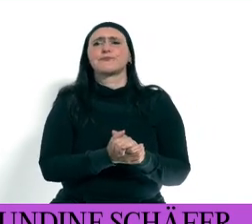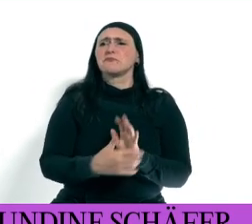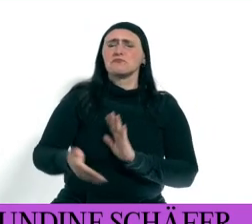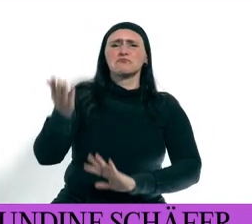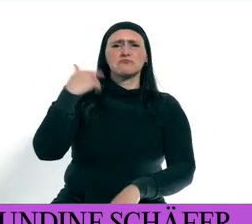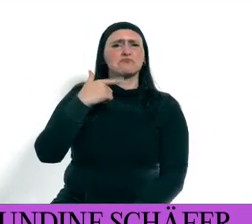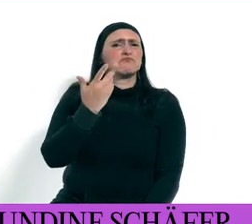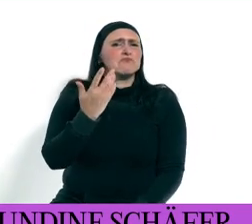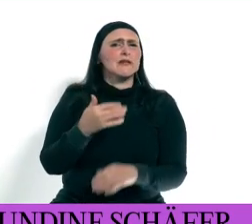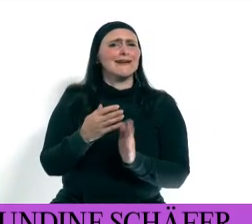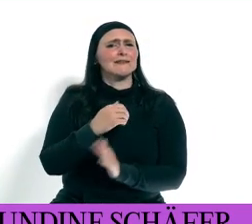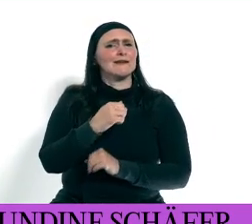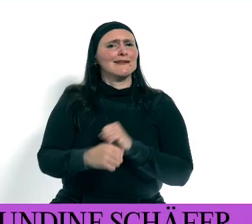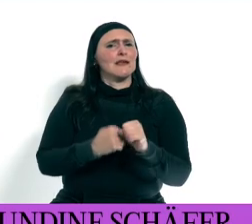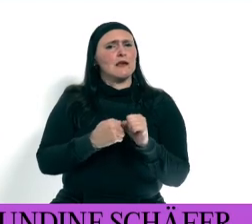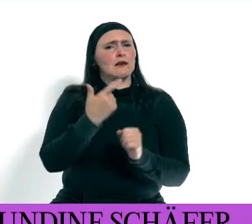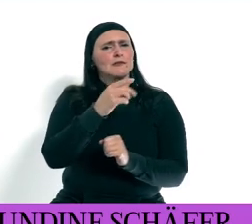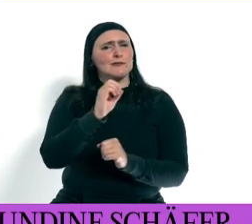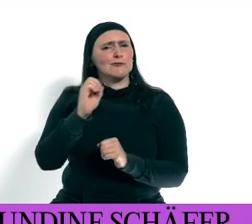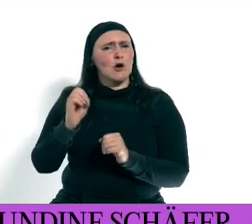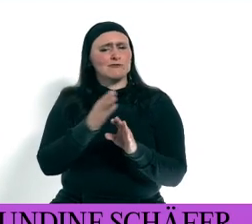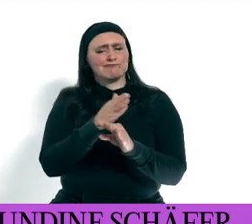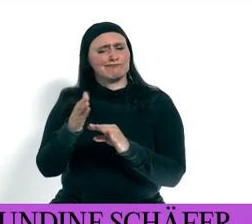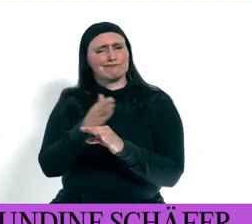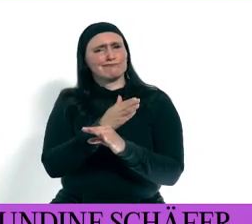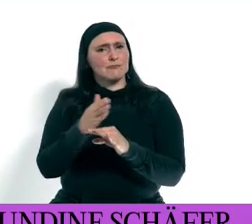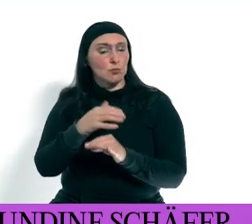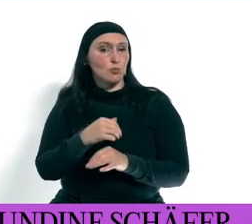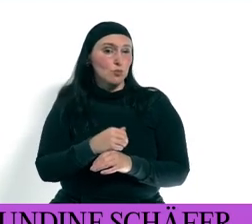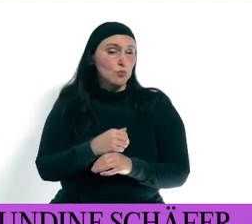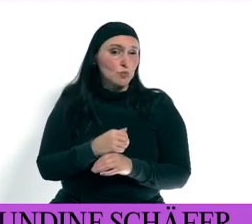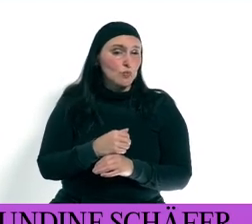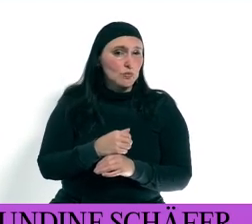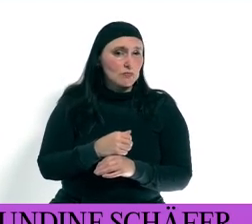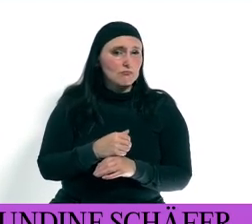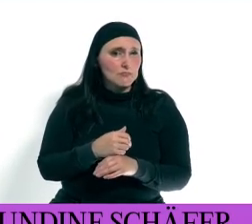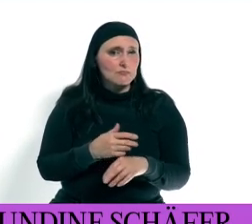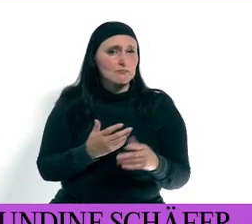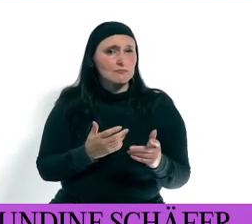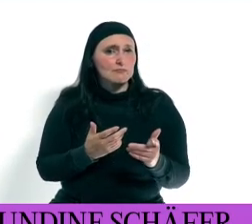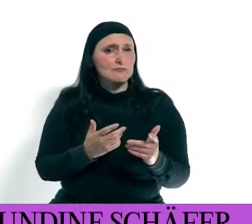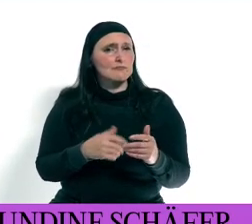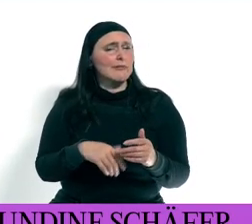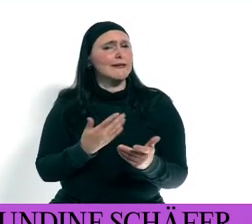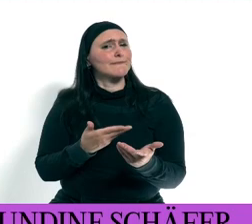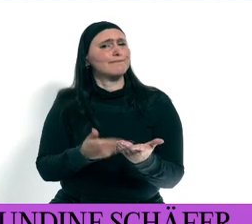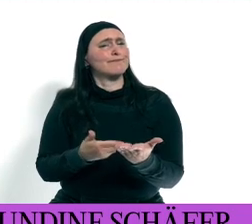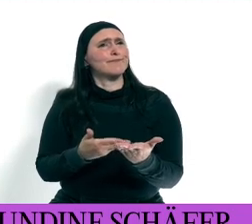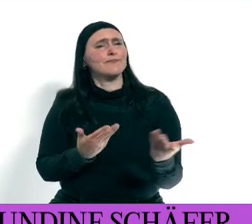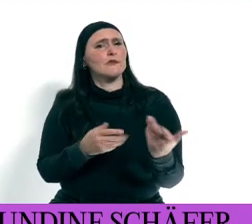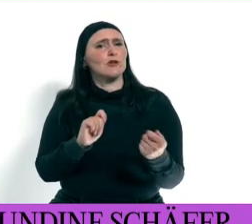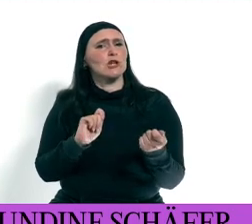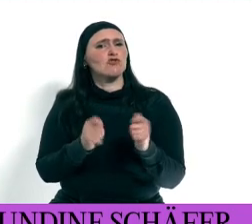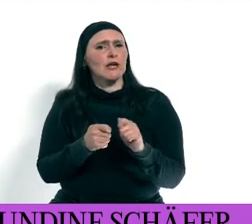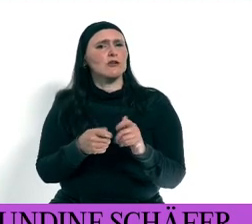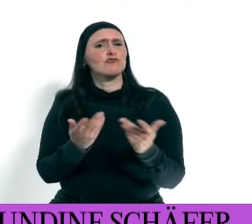2000er Jahre das ZKU auf den Weg zu bringen, nach wie vor gegeben ist? Gibt es nach wie vor die Notwendigkeit eines ZKU? Gibt